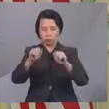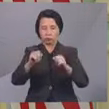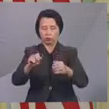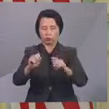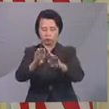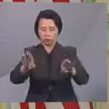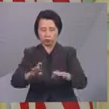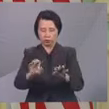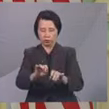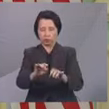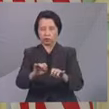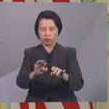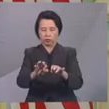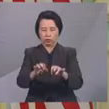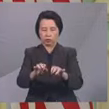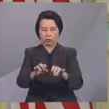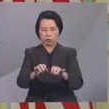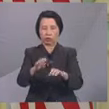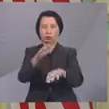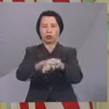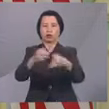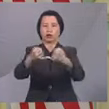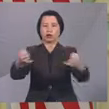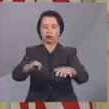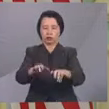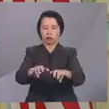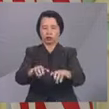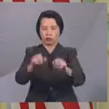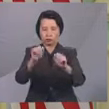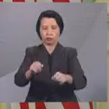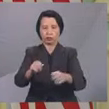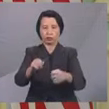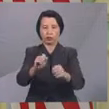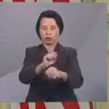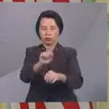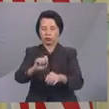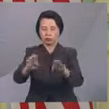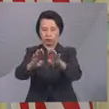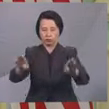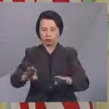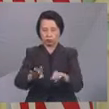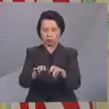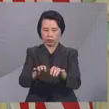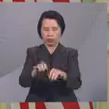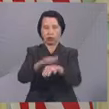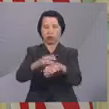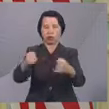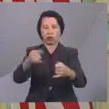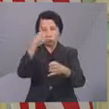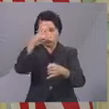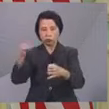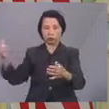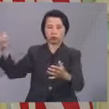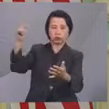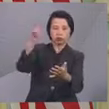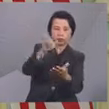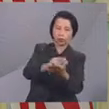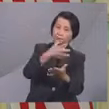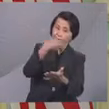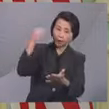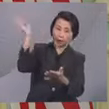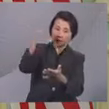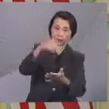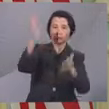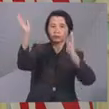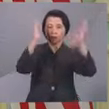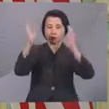mengisi borang secara online. Ya, mengisi borang untuk pulang dan juga untuk mengisi